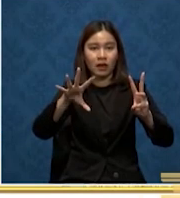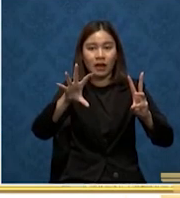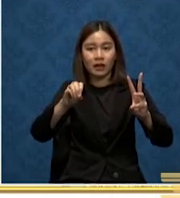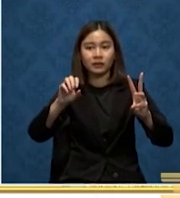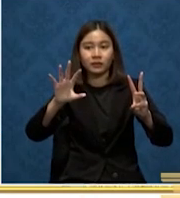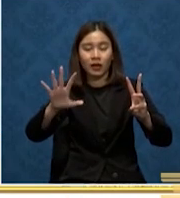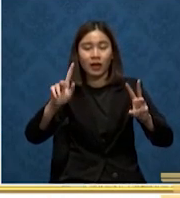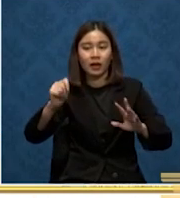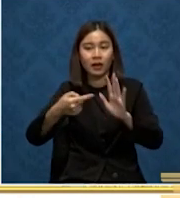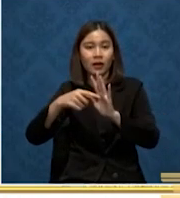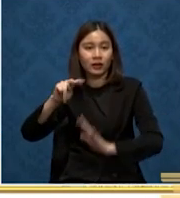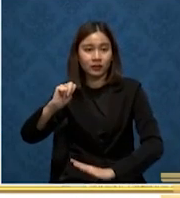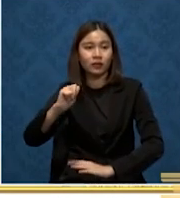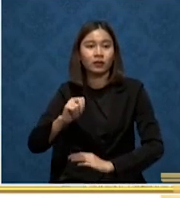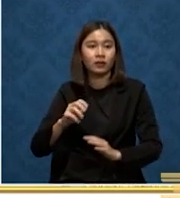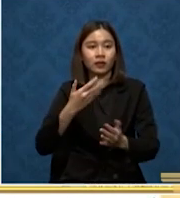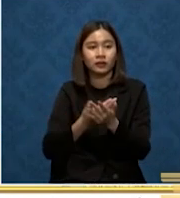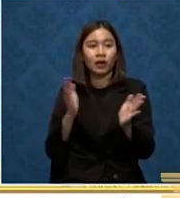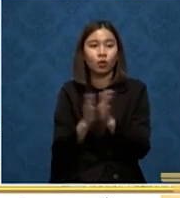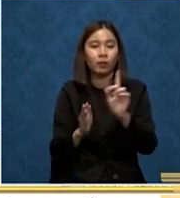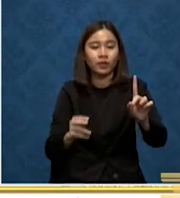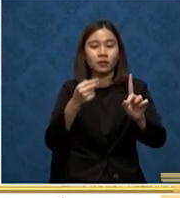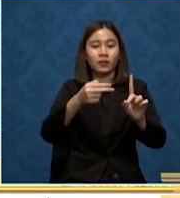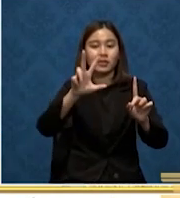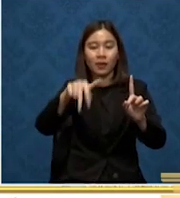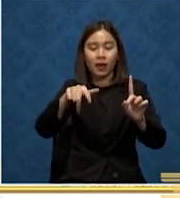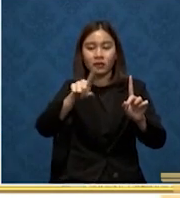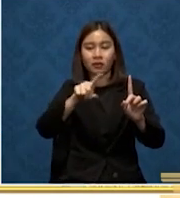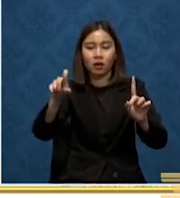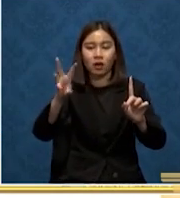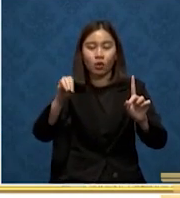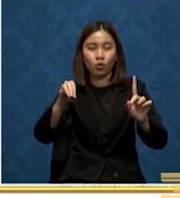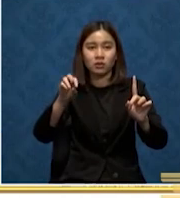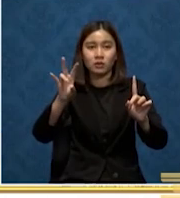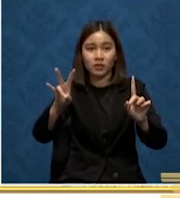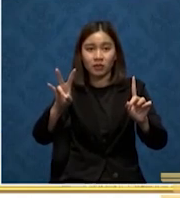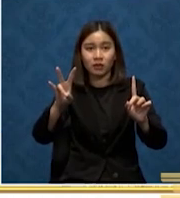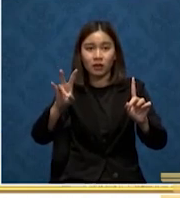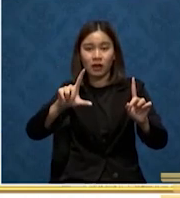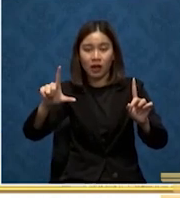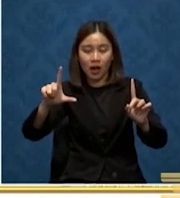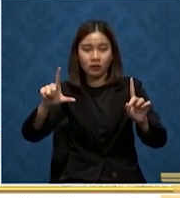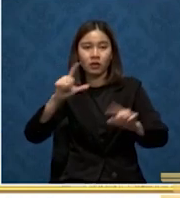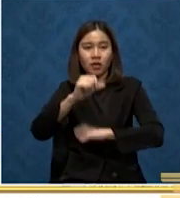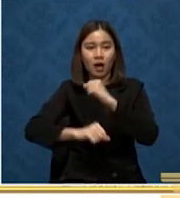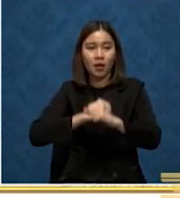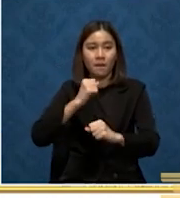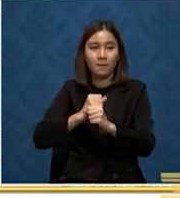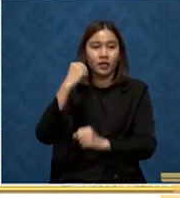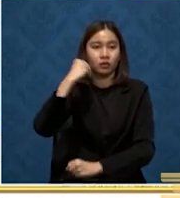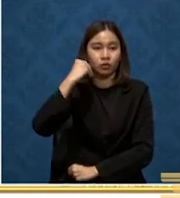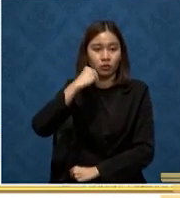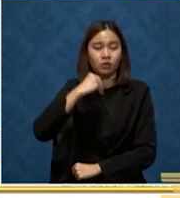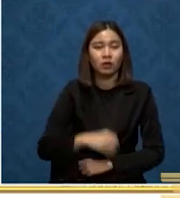ตัน มูลค่าโยรวม 13,167 ลานบาทต่อปีอัี้